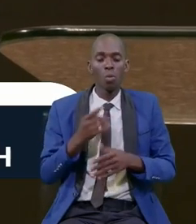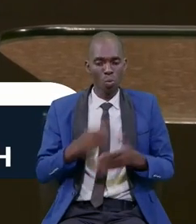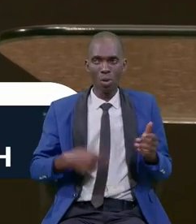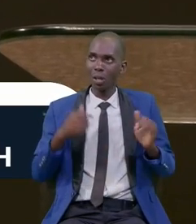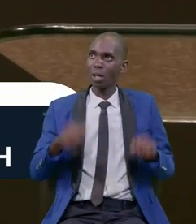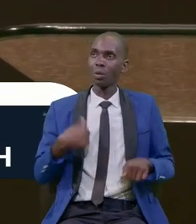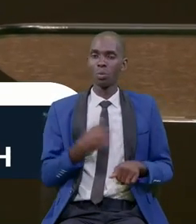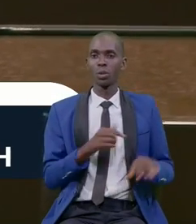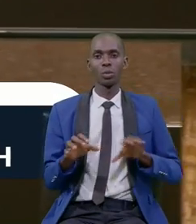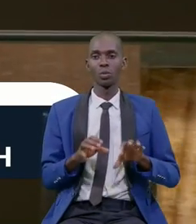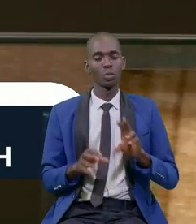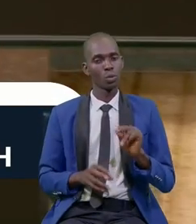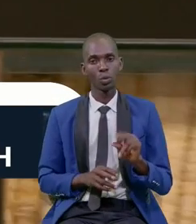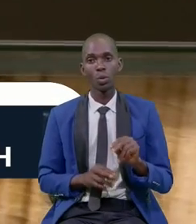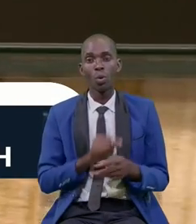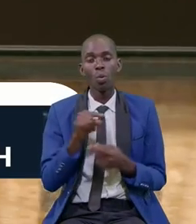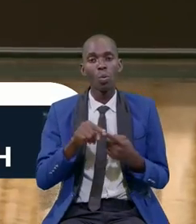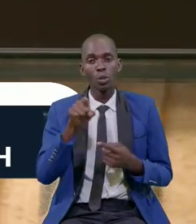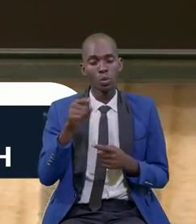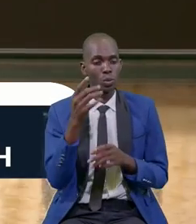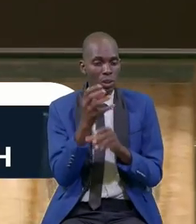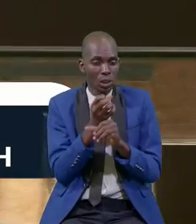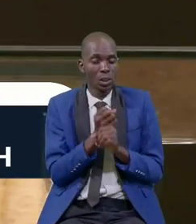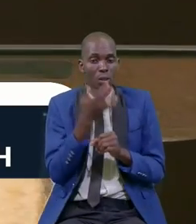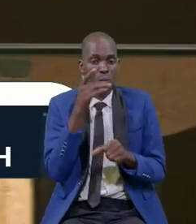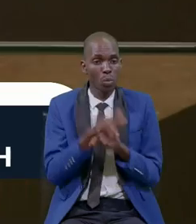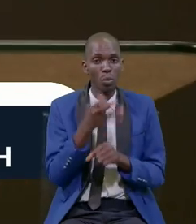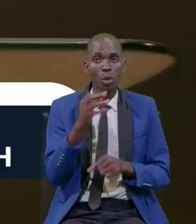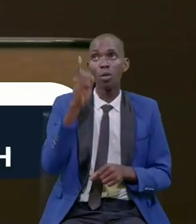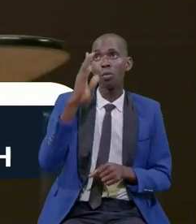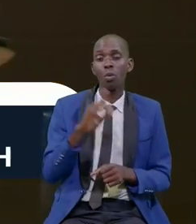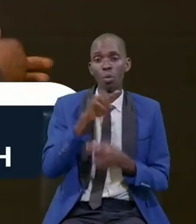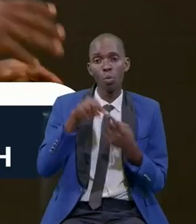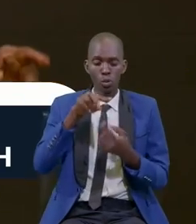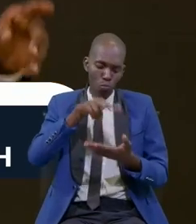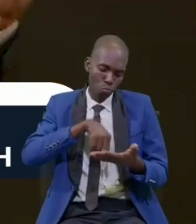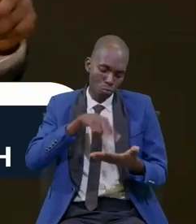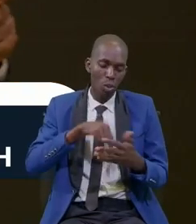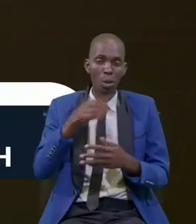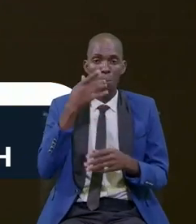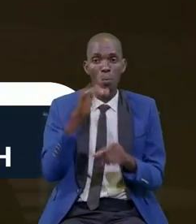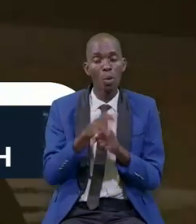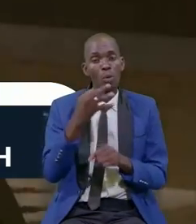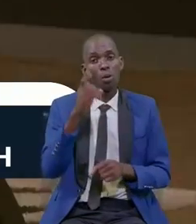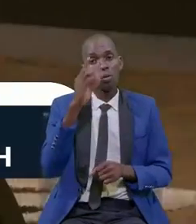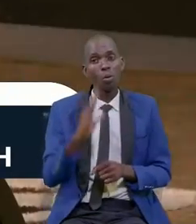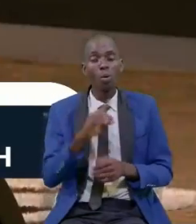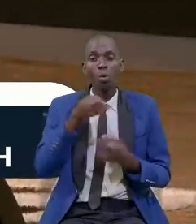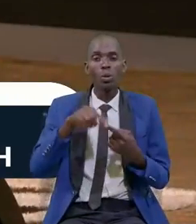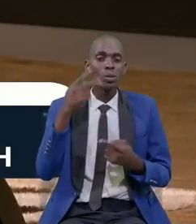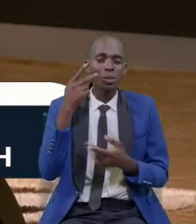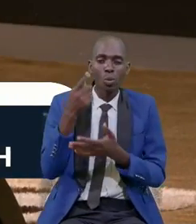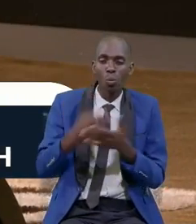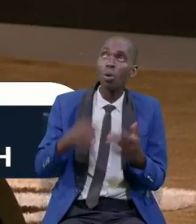Qu'est-ce qu'on peut faire? On ne peut rien faire, c'est passif. Lorsque vous voyez la promesse de Dieu, lorsque vous lisez la promesse de Dieu, lorsque vous voyez ce que Dieu a